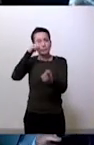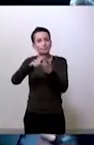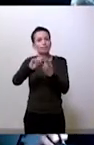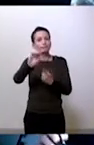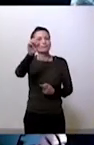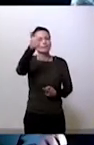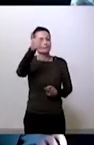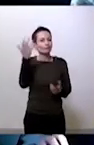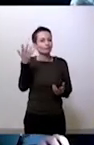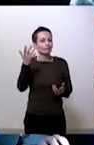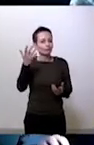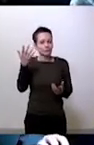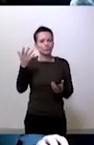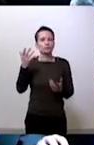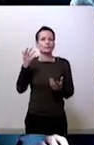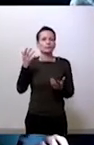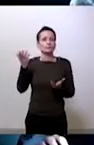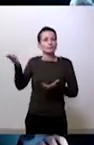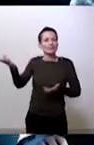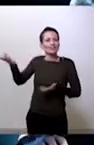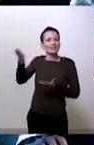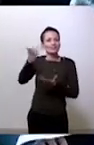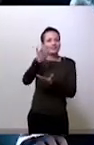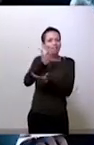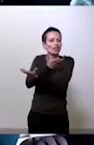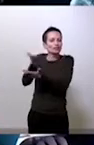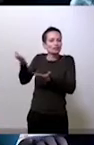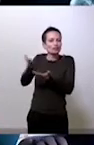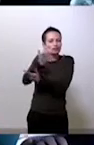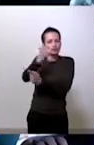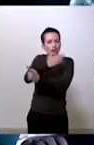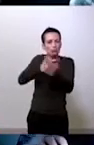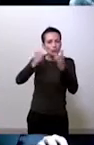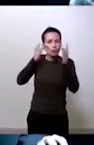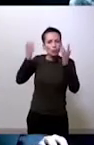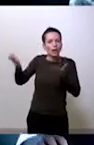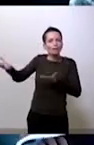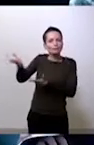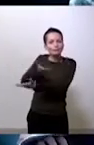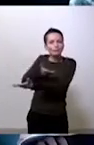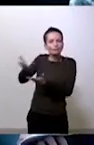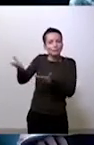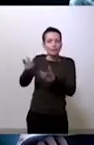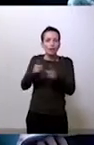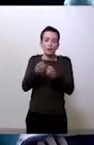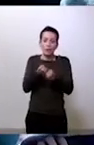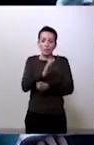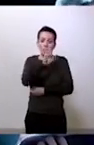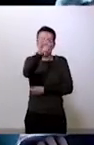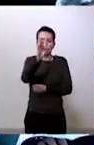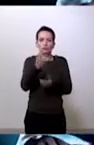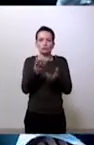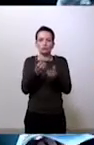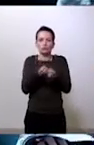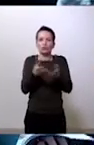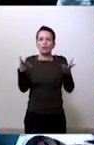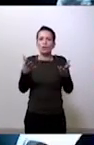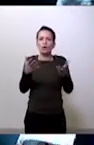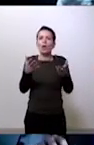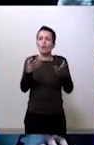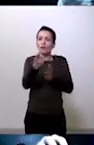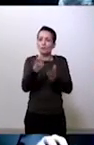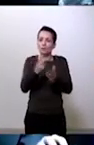d'un jumelage est de pratiquer des échanges socio-culturels. Le développement des jumelages en France, à l'issue de la Seconde Guerre